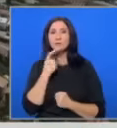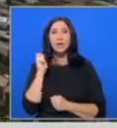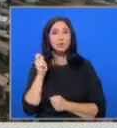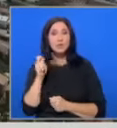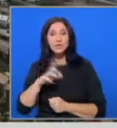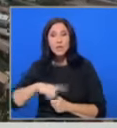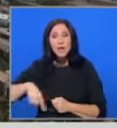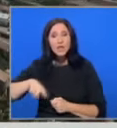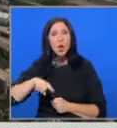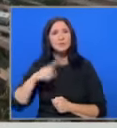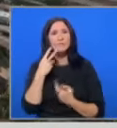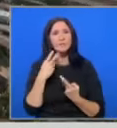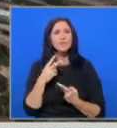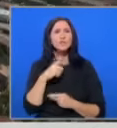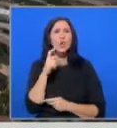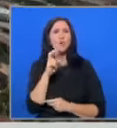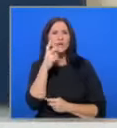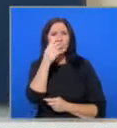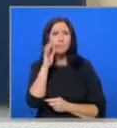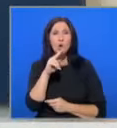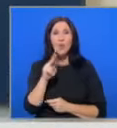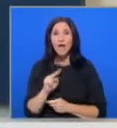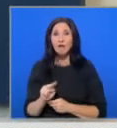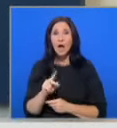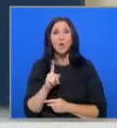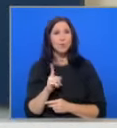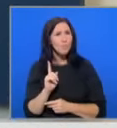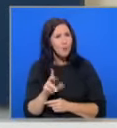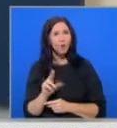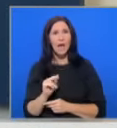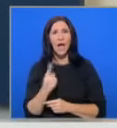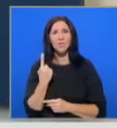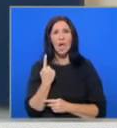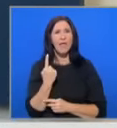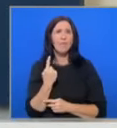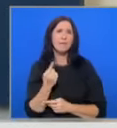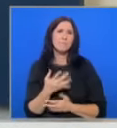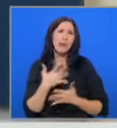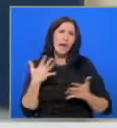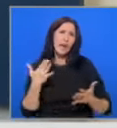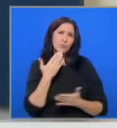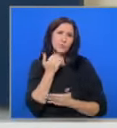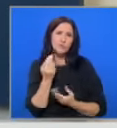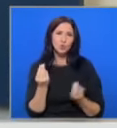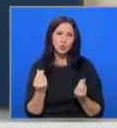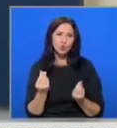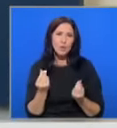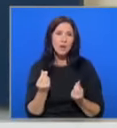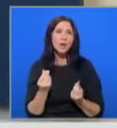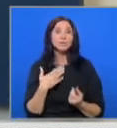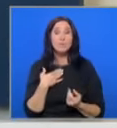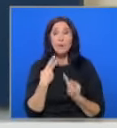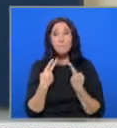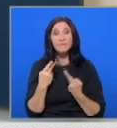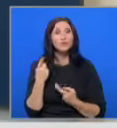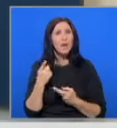регион тук са предвидени около 120 милиона евро, което мога да кажа една прекалено смешна сума, като си има предвид, че